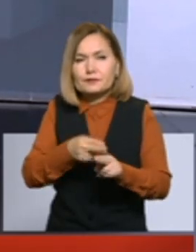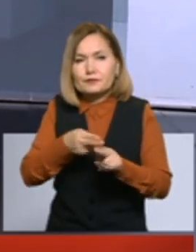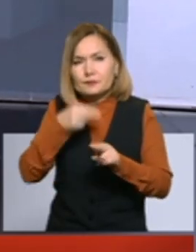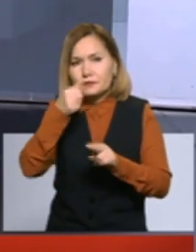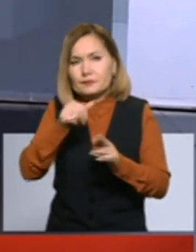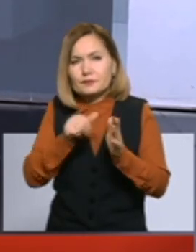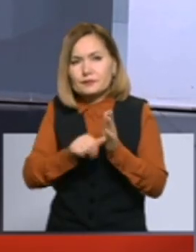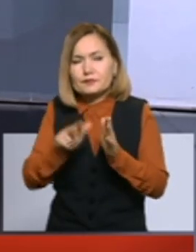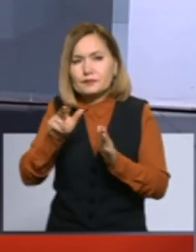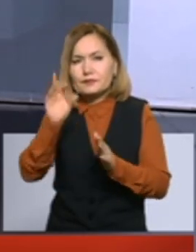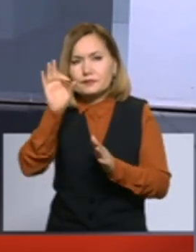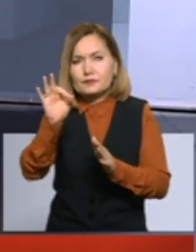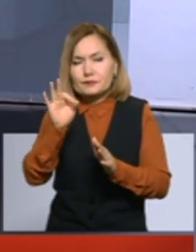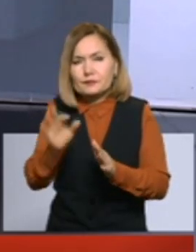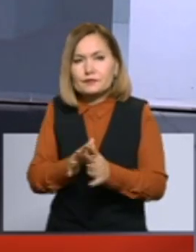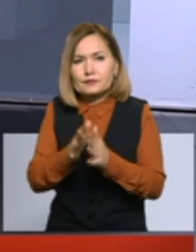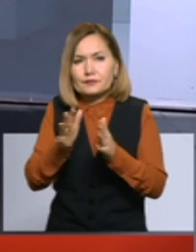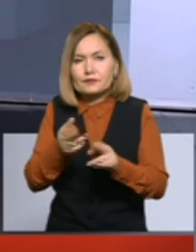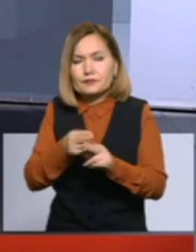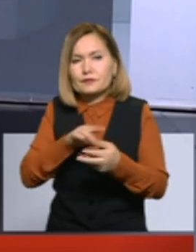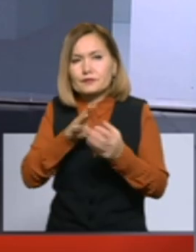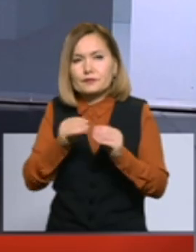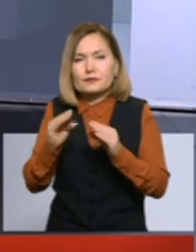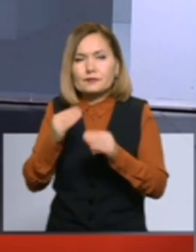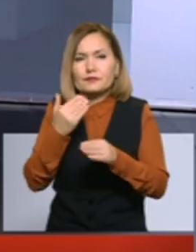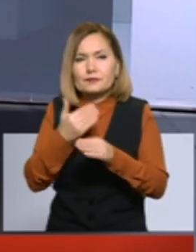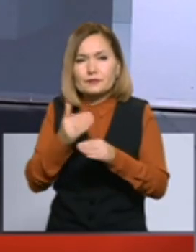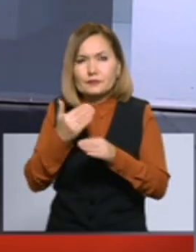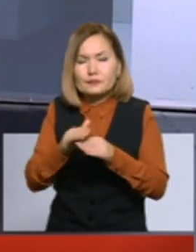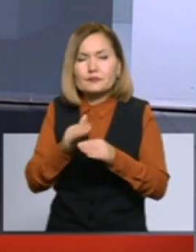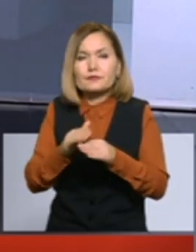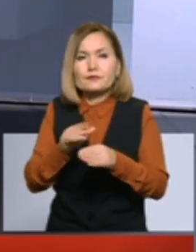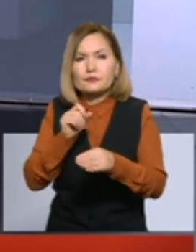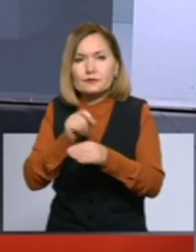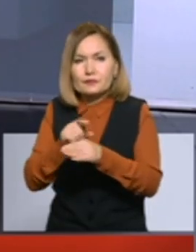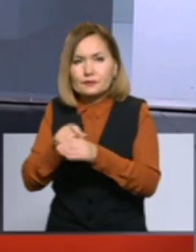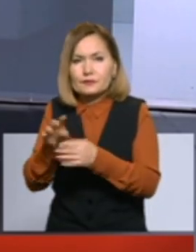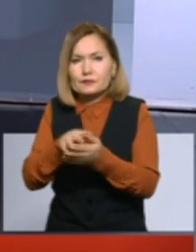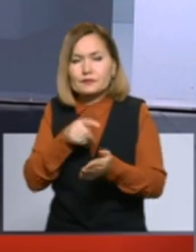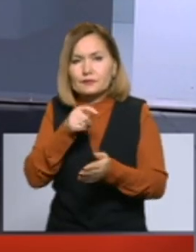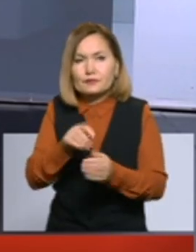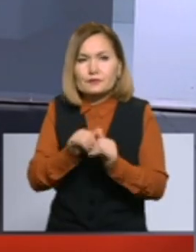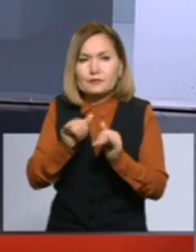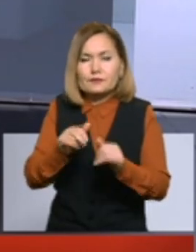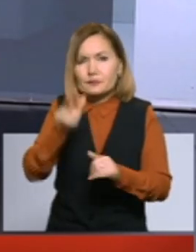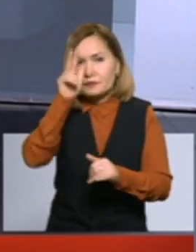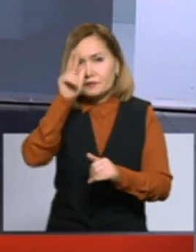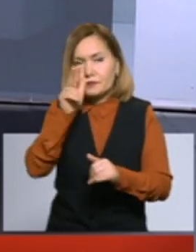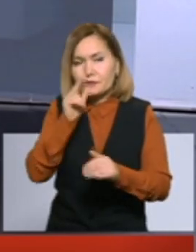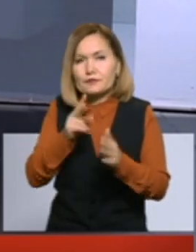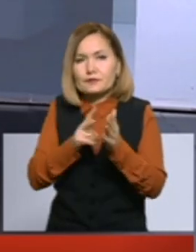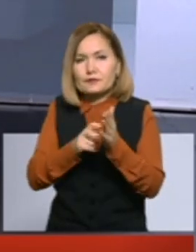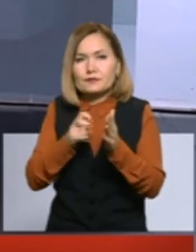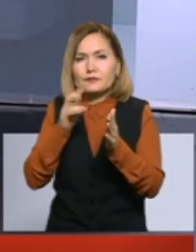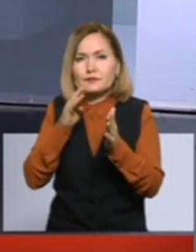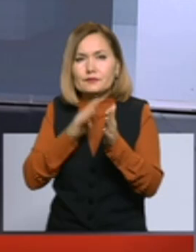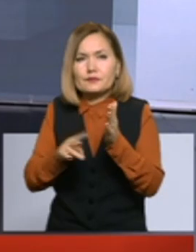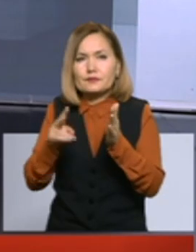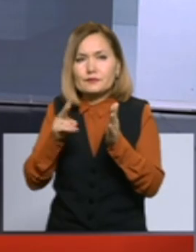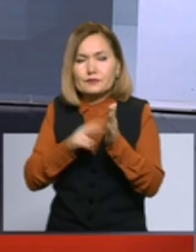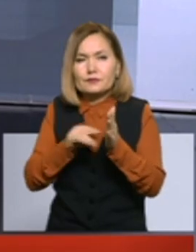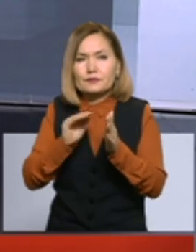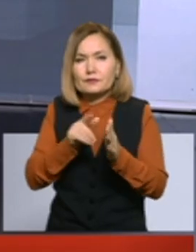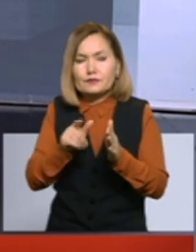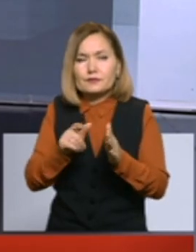биыл 63%-ға өсті. Автонесиеге де жүгінушілер көбейді. 3 айда 797 мың адам